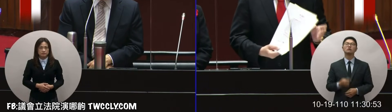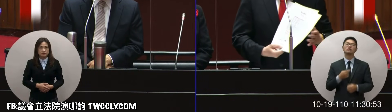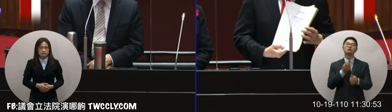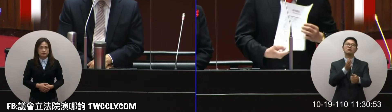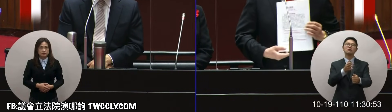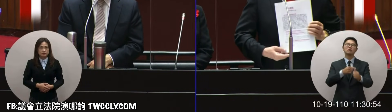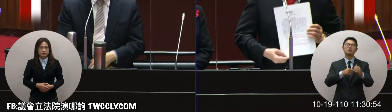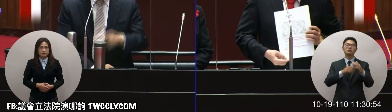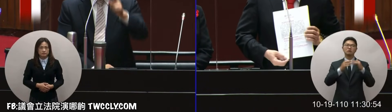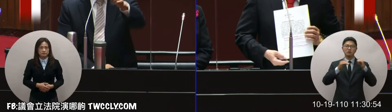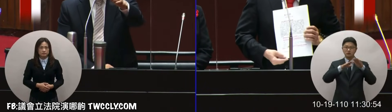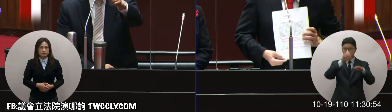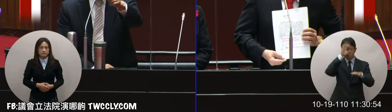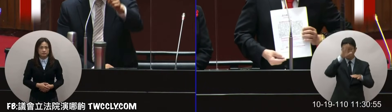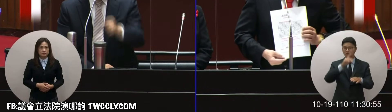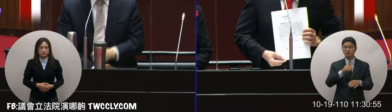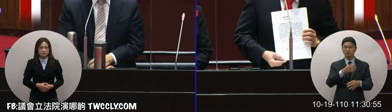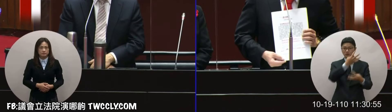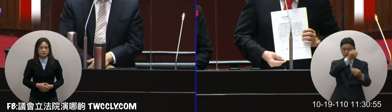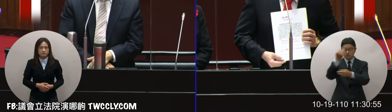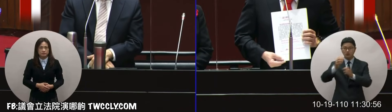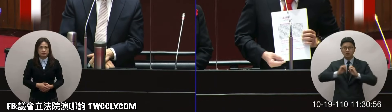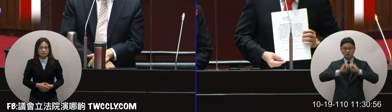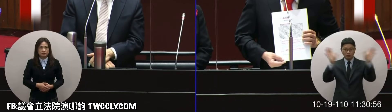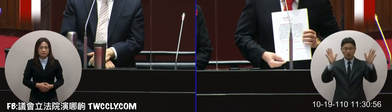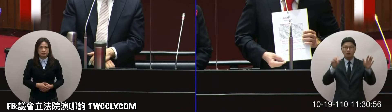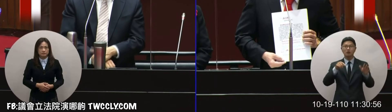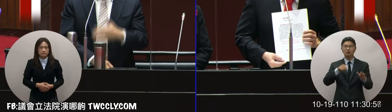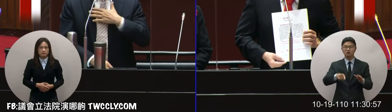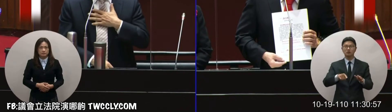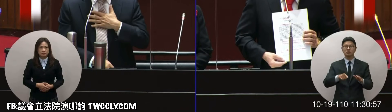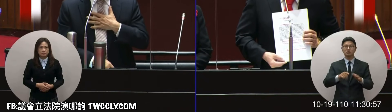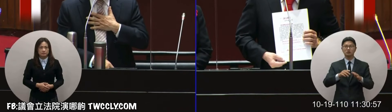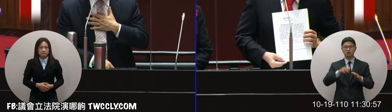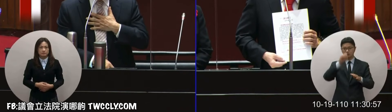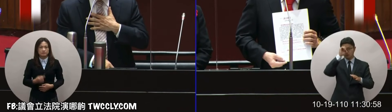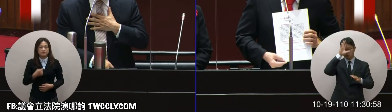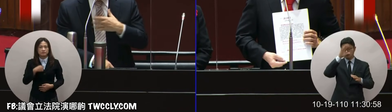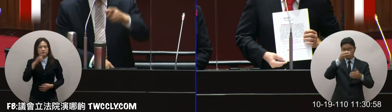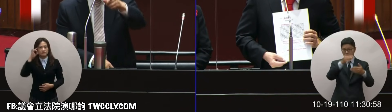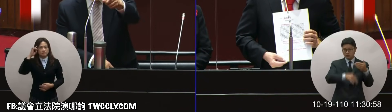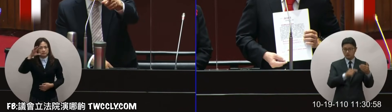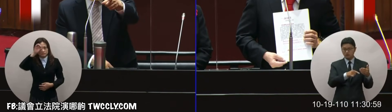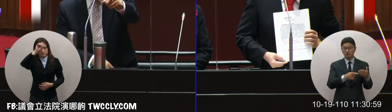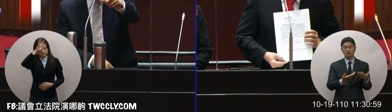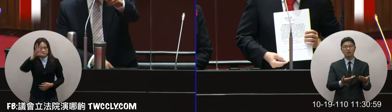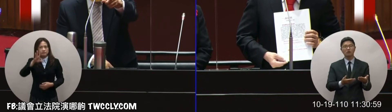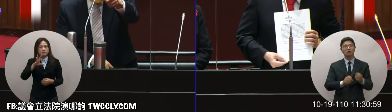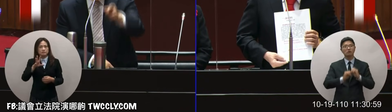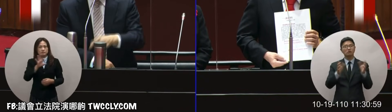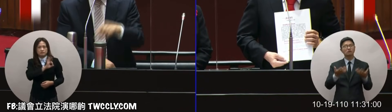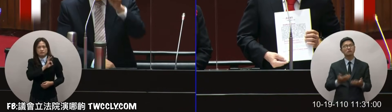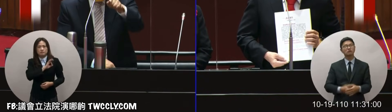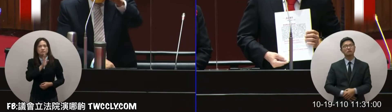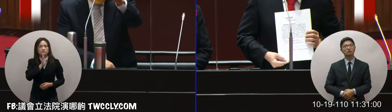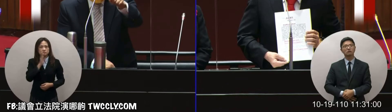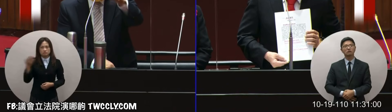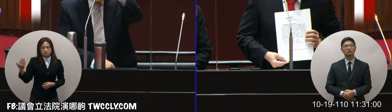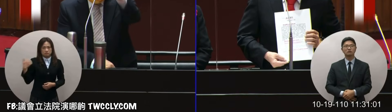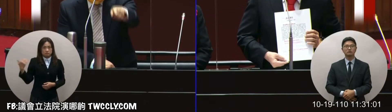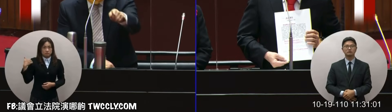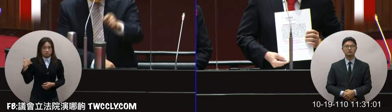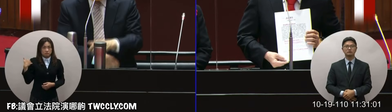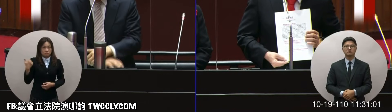布？贵党的党纲什么时候要宣布？ 我就是创党的党员，当时就是我们